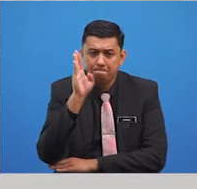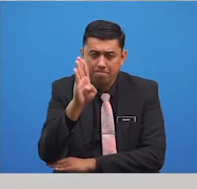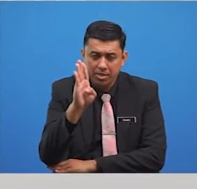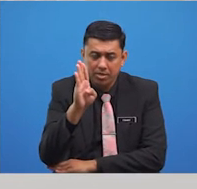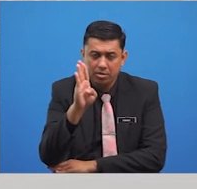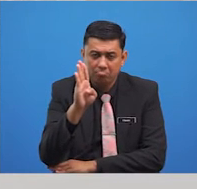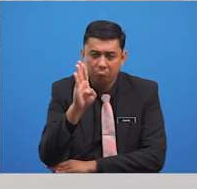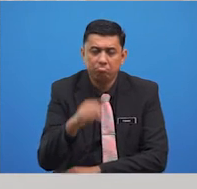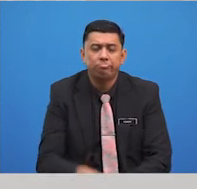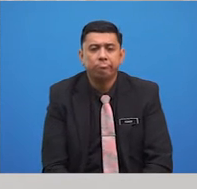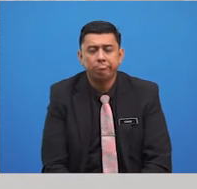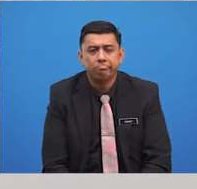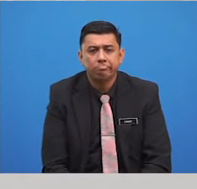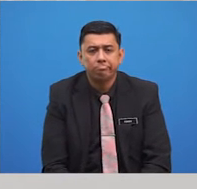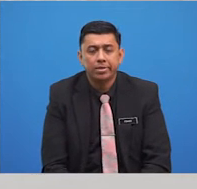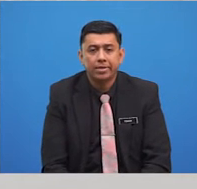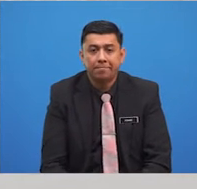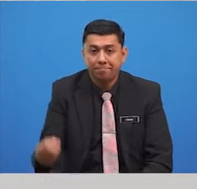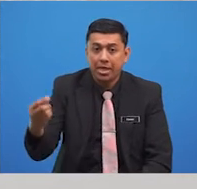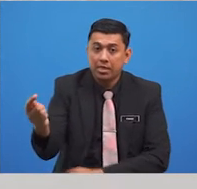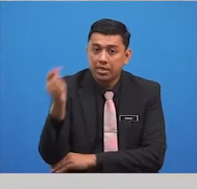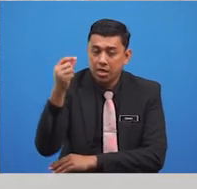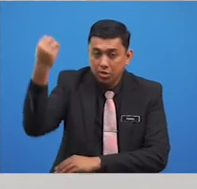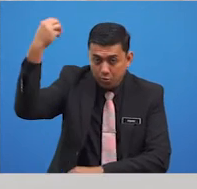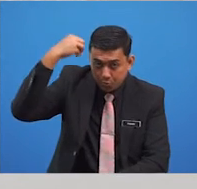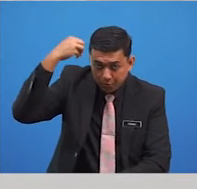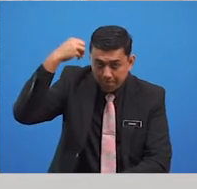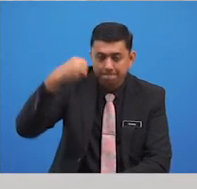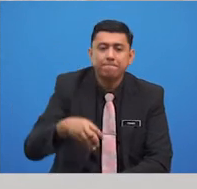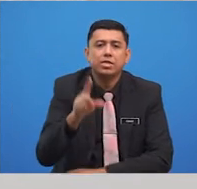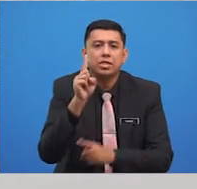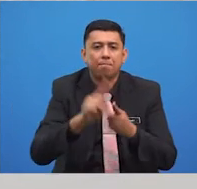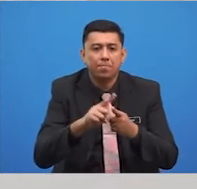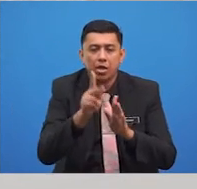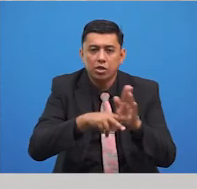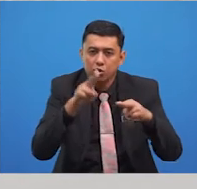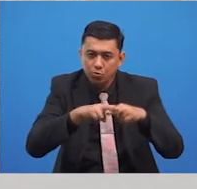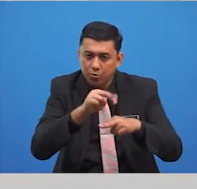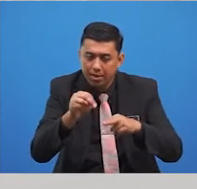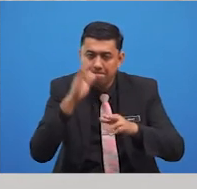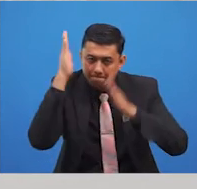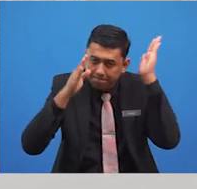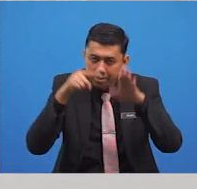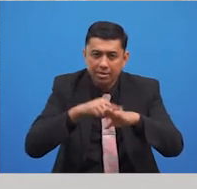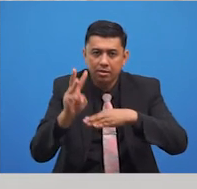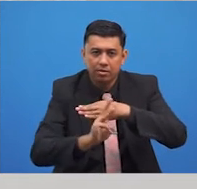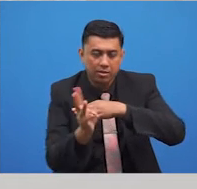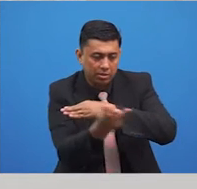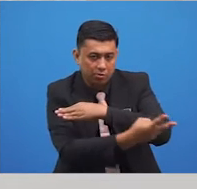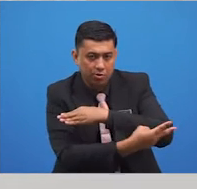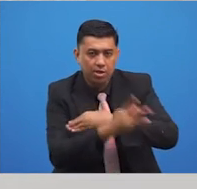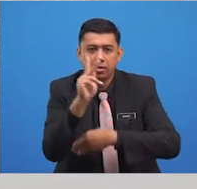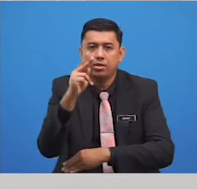Seterusnya murid-murid, jawapan bagi tenaga suria. Pertama, kedudukan Malaysia di